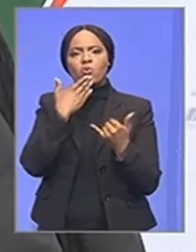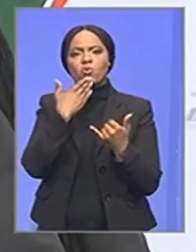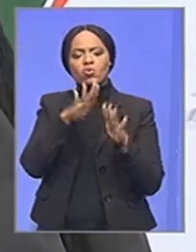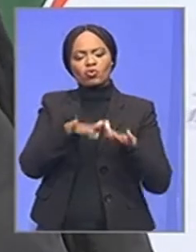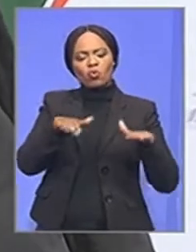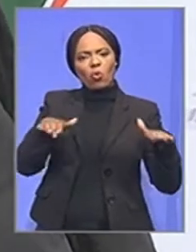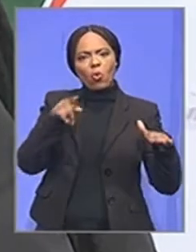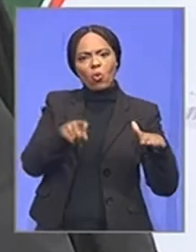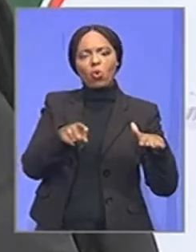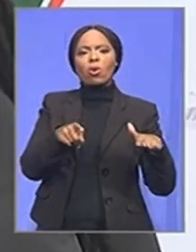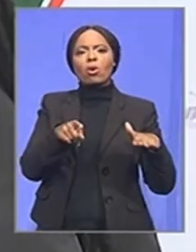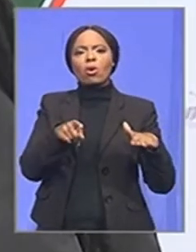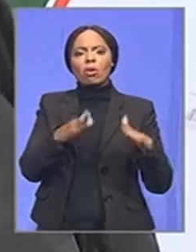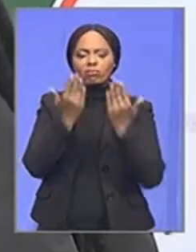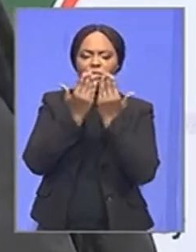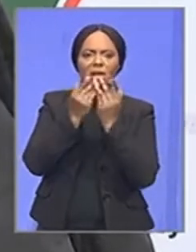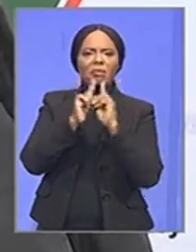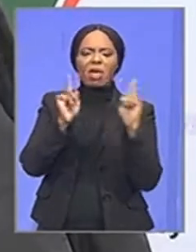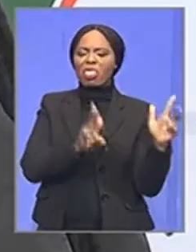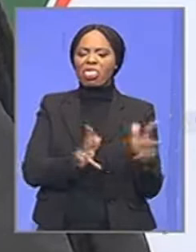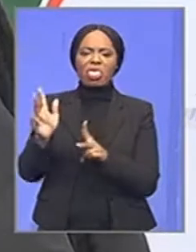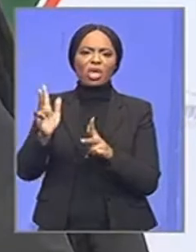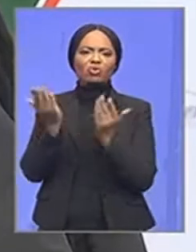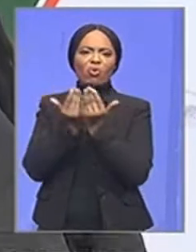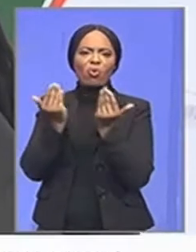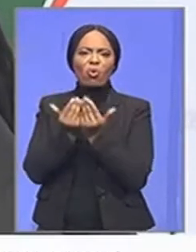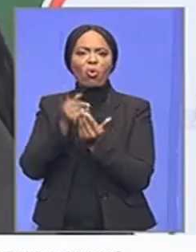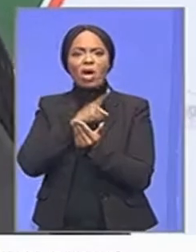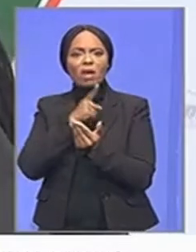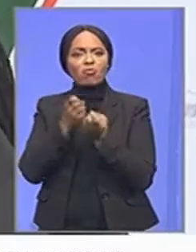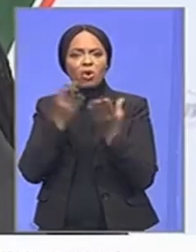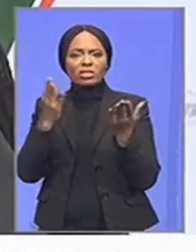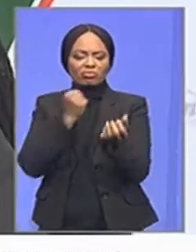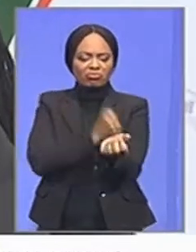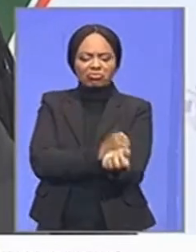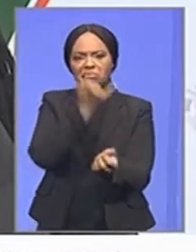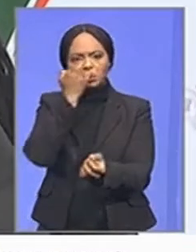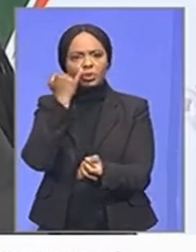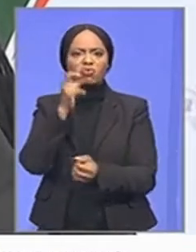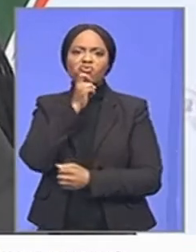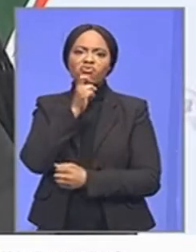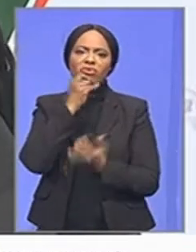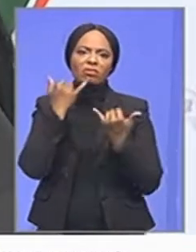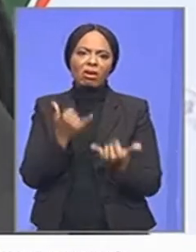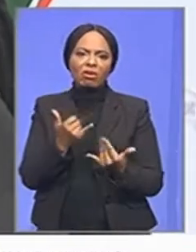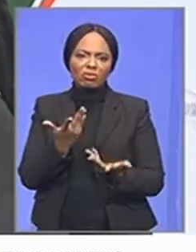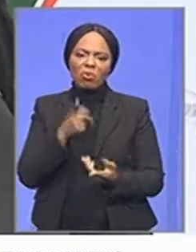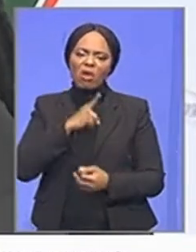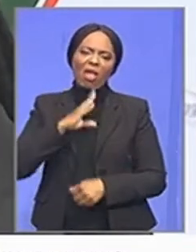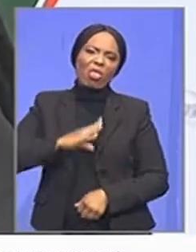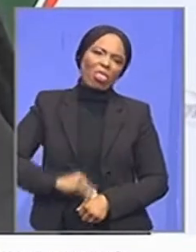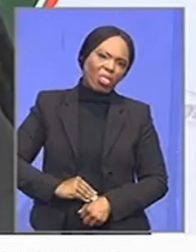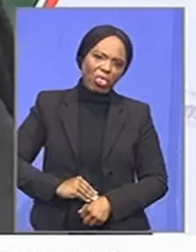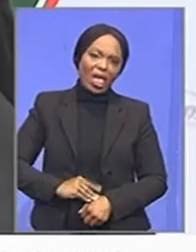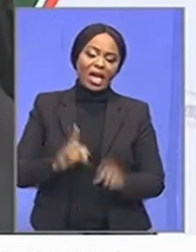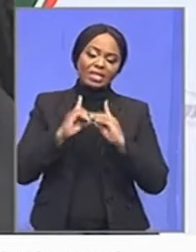tlhola ba kgona go ya dikolong ba feleletsa ba dirisa di-drugs. But as a department, whenever we get ntho e